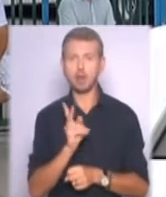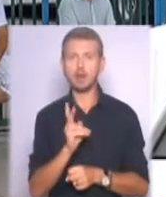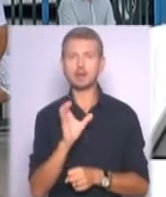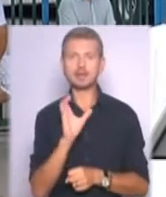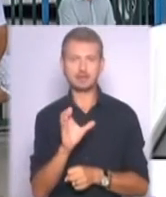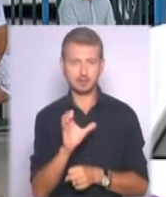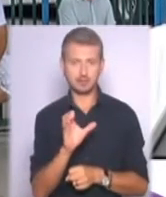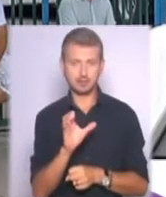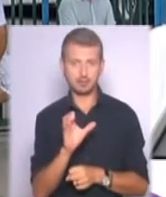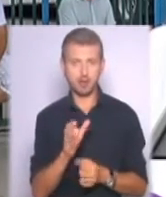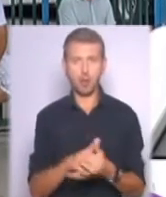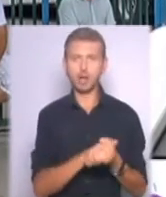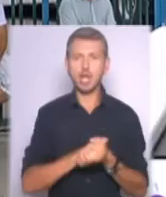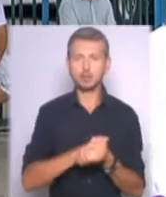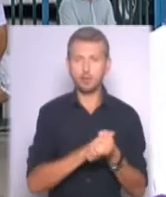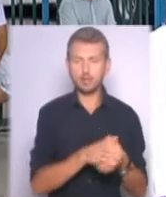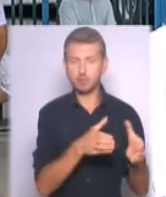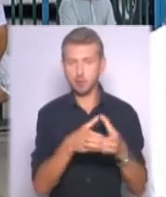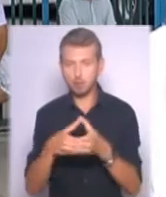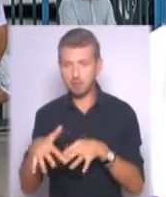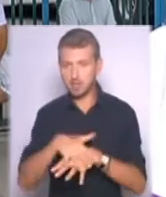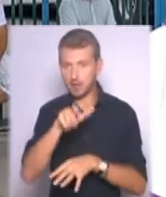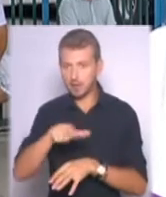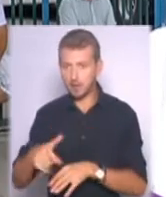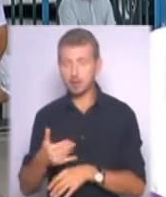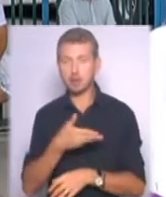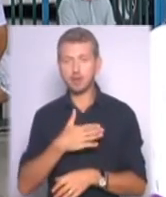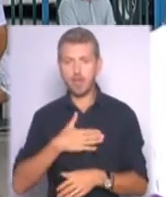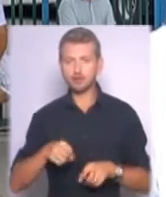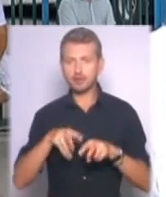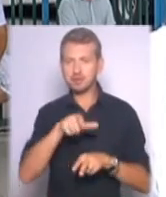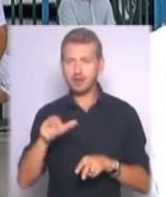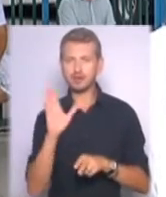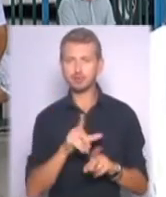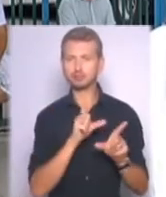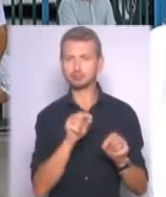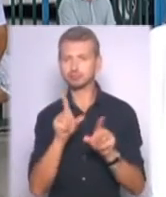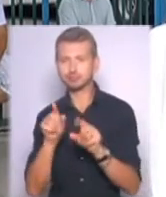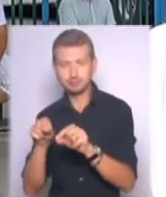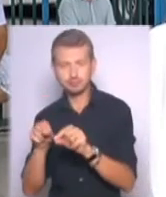декретированными организованными группами населения. У нас будут выезды специалистов